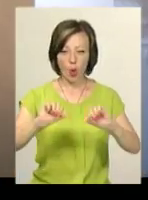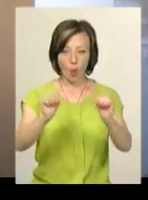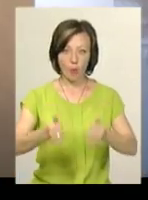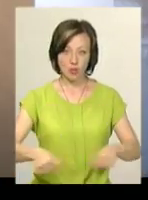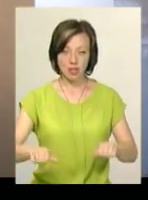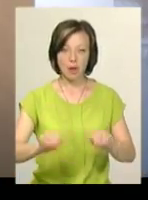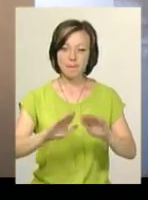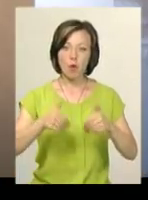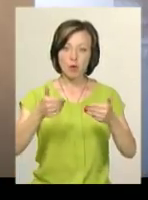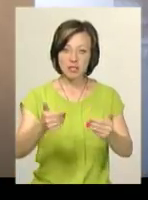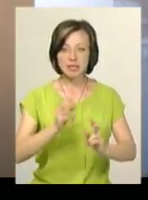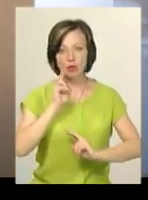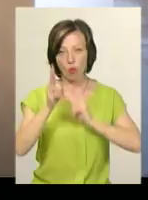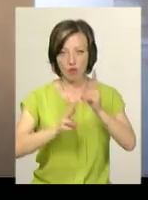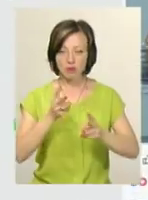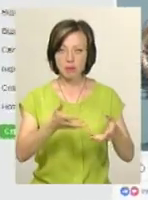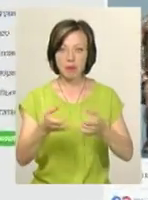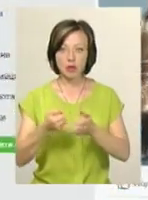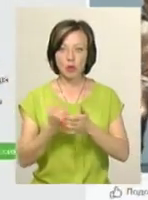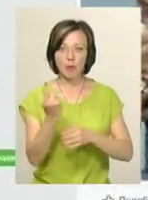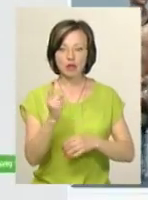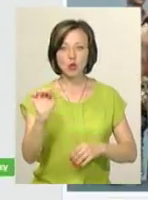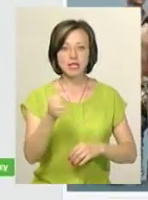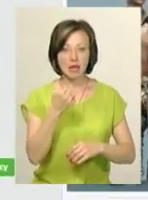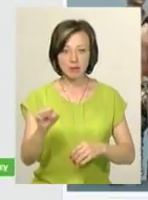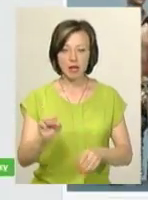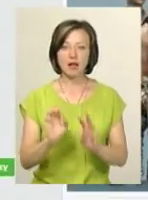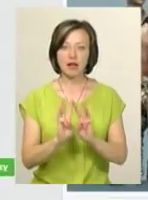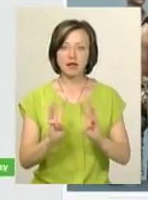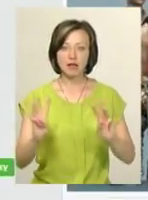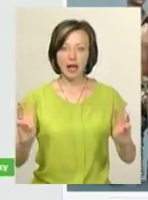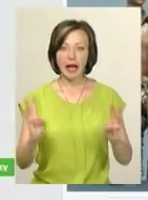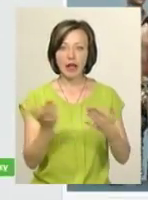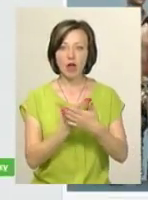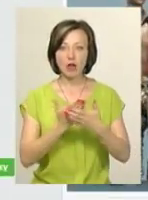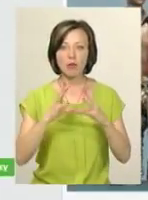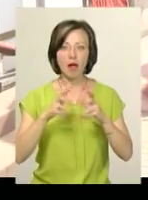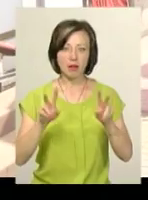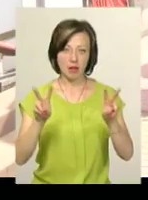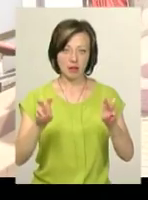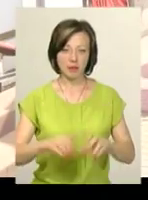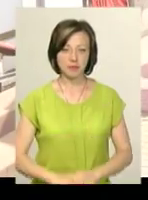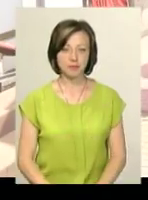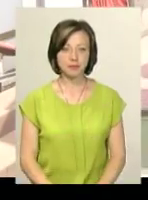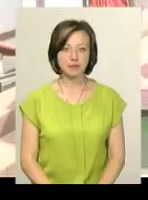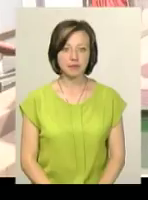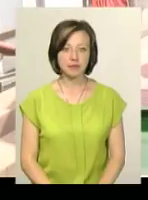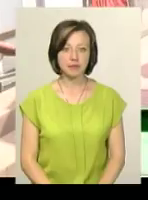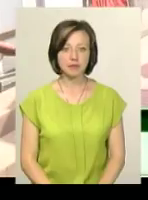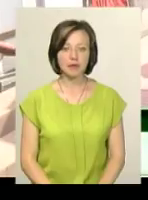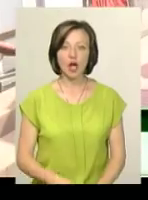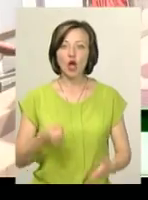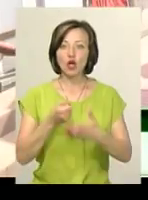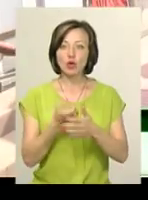композиції. Пропозиції та зауваження прийматимуть до 1 серпня на сторінці кінотеатру «Планета» у Фейсбук. До цього ми хочемо